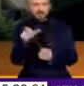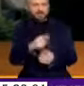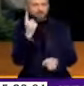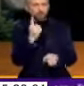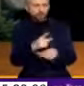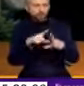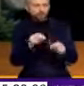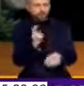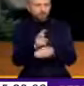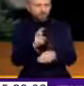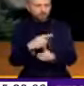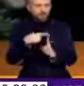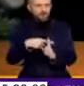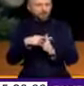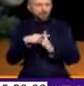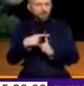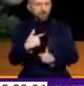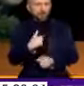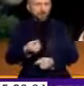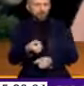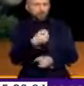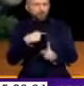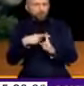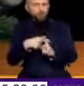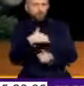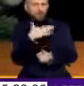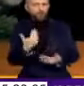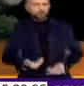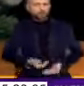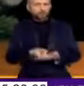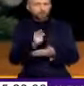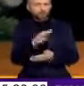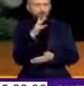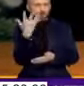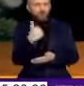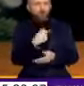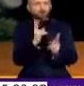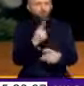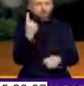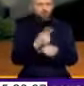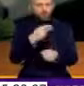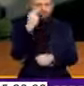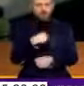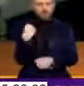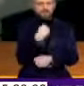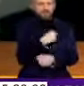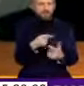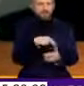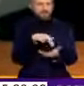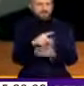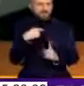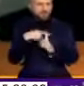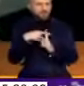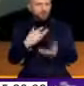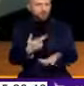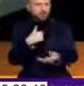в школу ходити з хрестиком. Я от ходжу з хрестиком. Я не хочу дожити до того часу, коли мені хтось заборонить перехреститися, або піти з хрестиком.